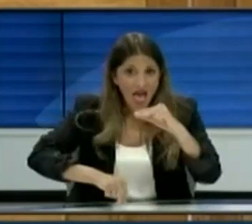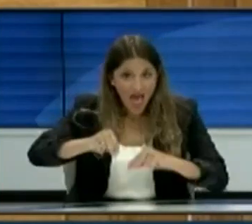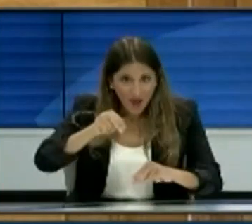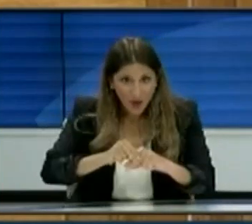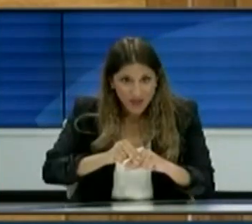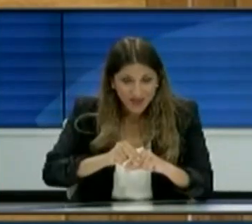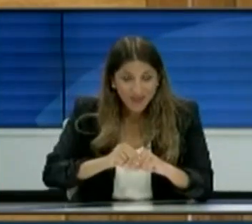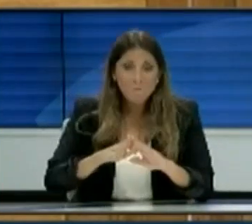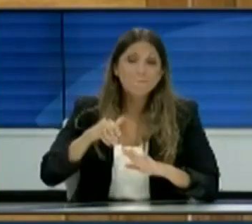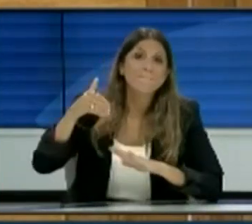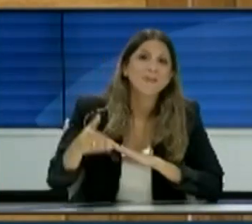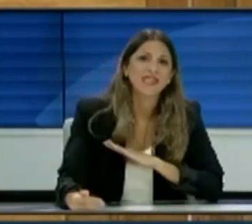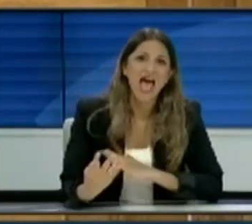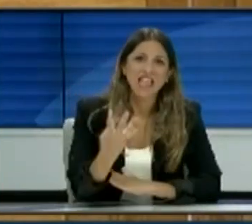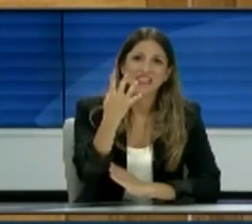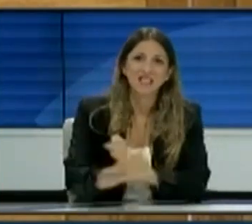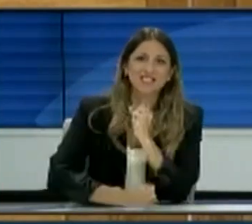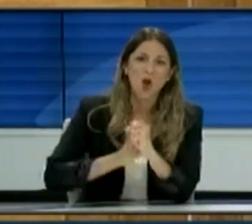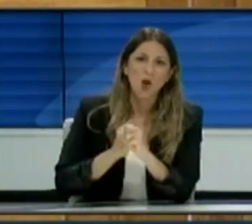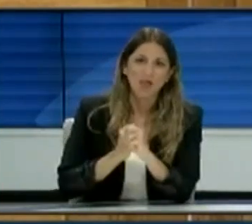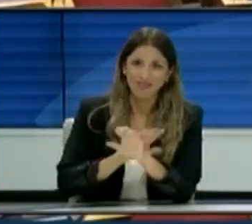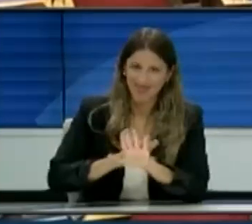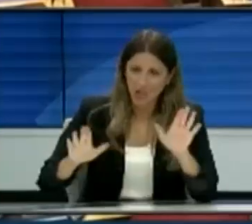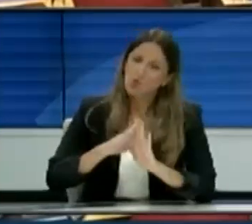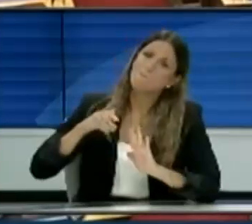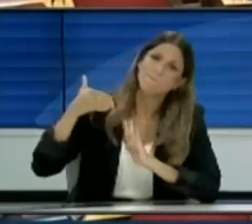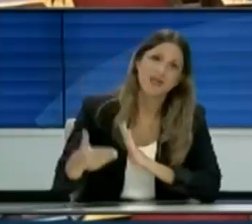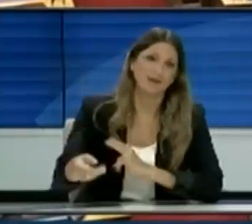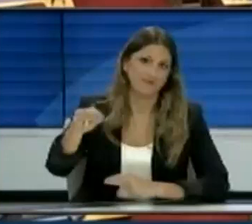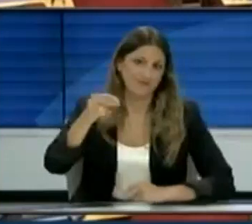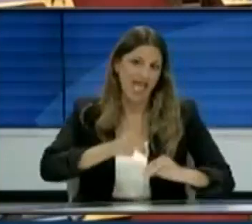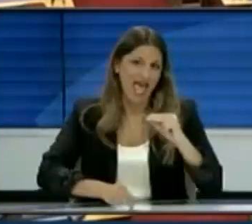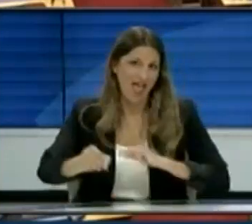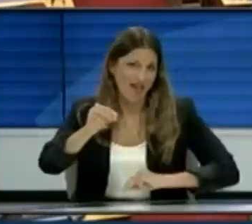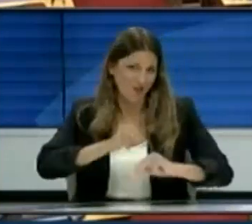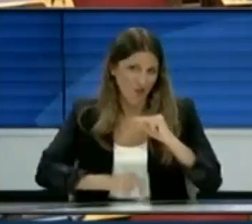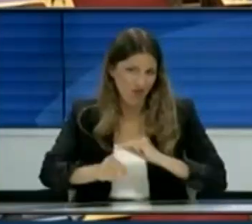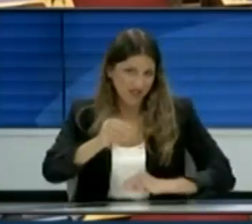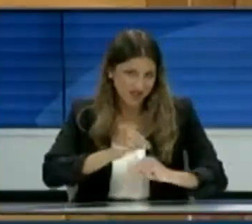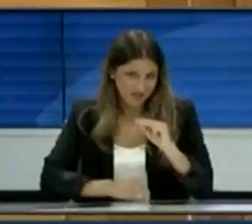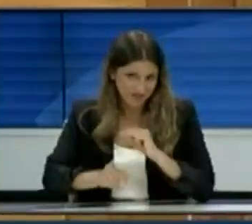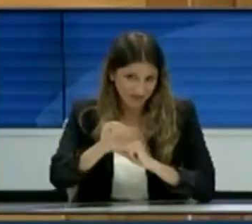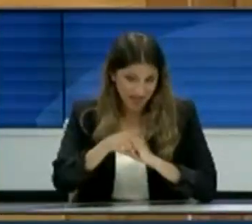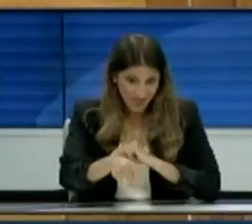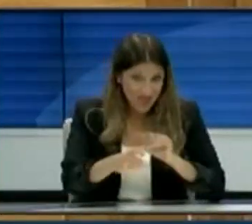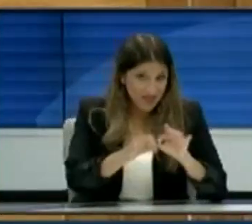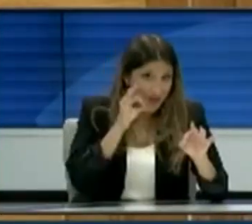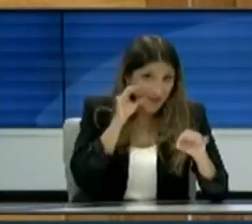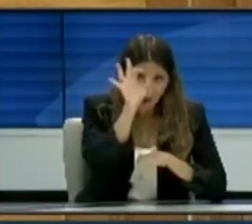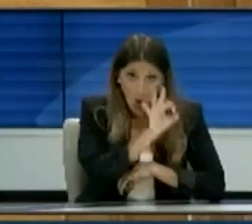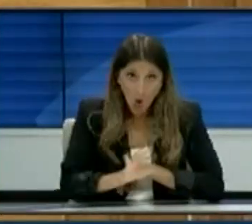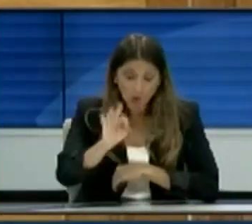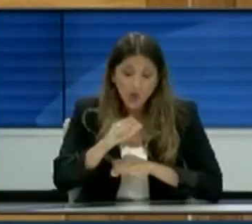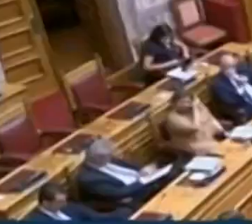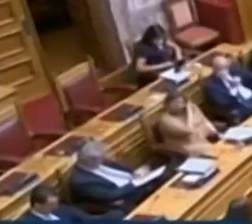τέλος της τετραετίας. Φαίνεται να μην το ακούτε, αλλά τελικά η ίδια η ζωή θα επιβεβαιώσει